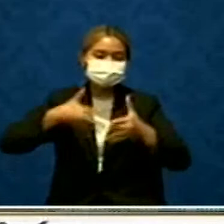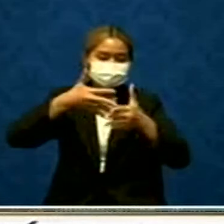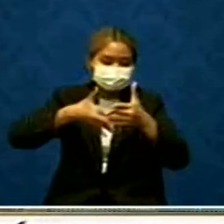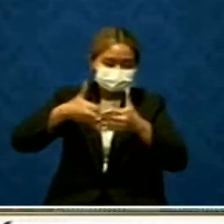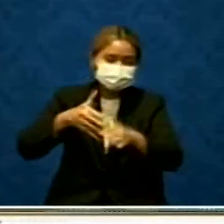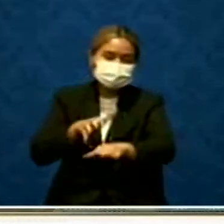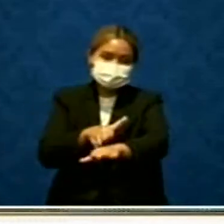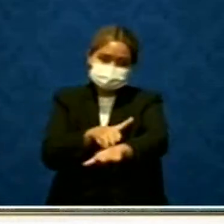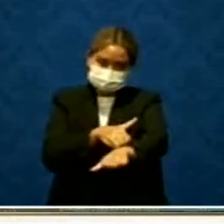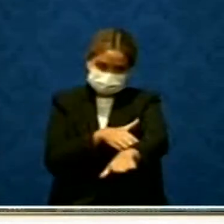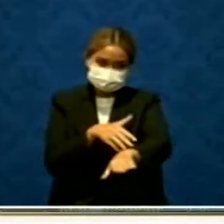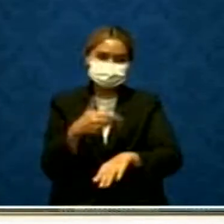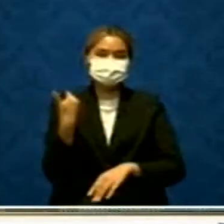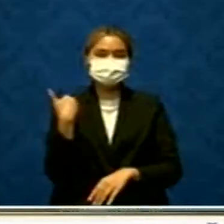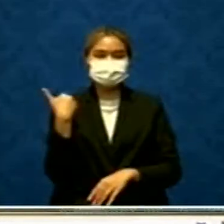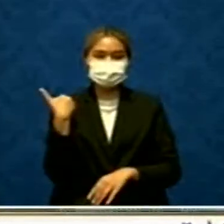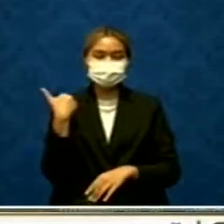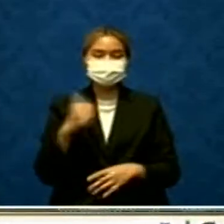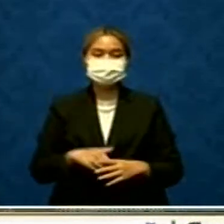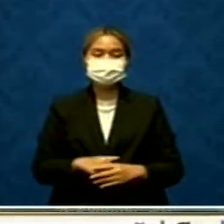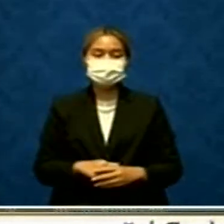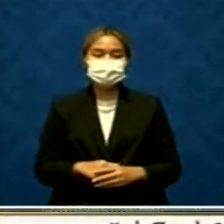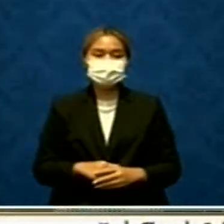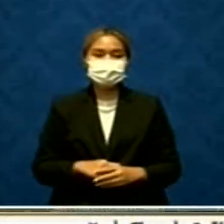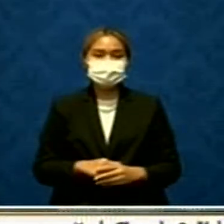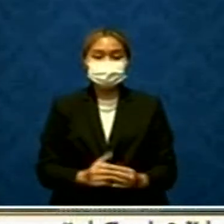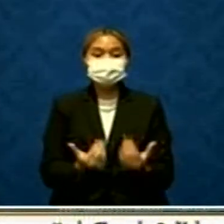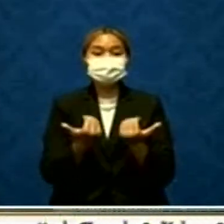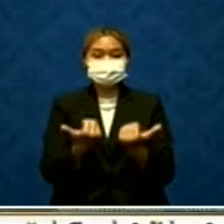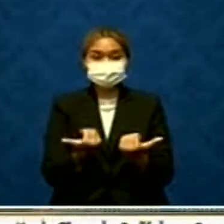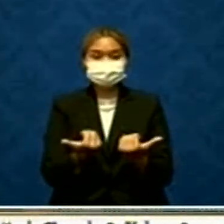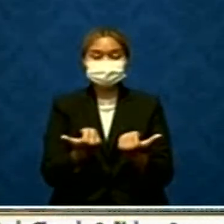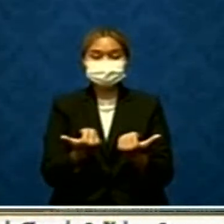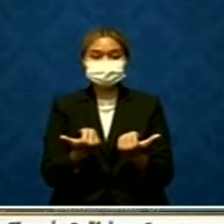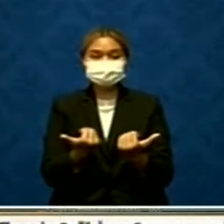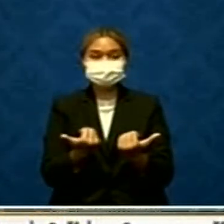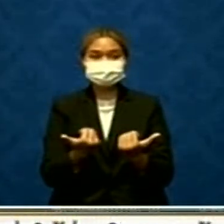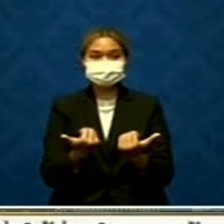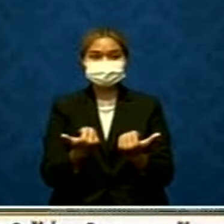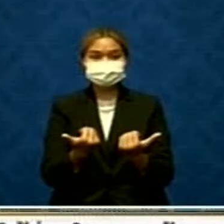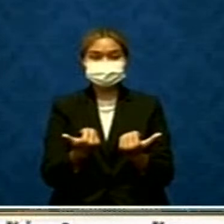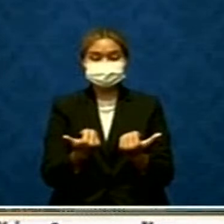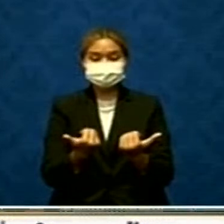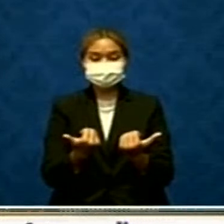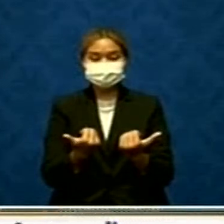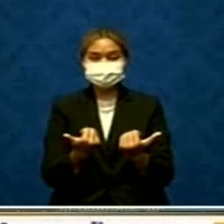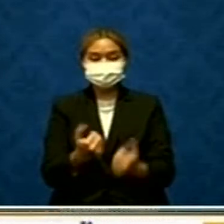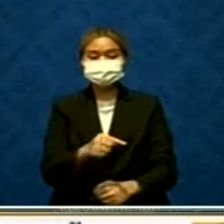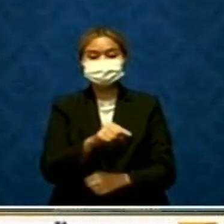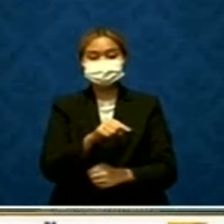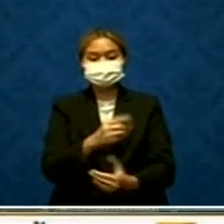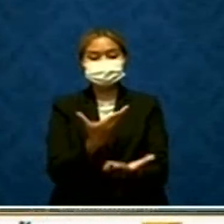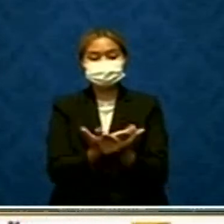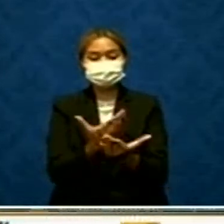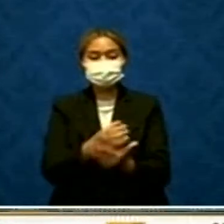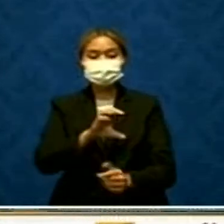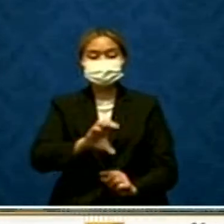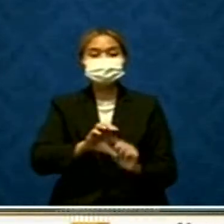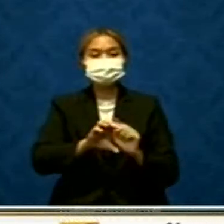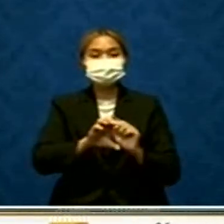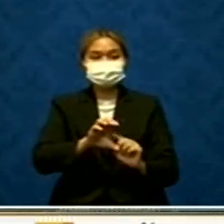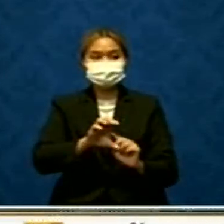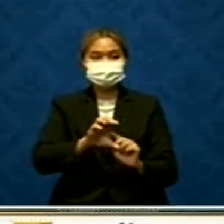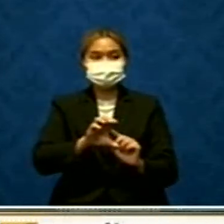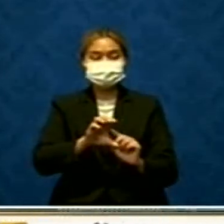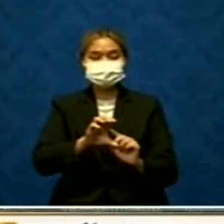ะลอตัวหยุดชะงักไปมากนะครับซึ่งเรื่องนี้เนี่ยนะครับแลนด์บริดจ์เนี่ยเราจะใช้วิธีการลงทุนนะครับก็เ